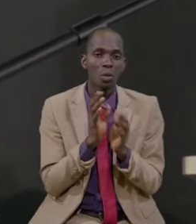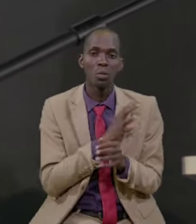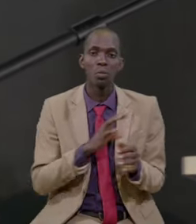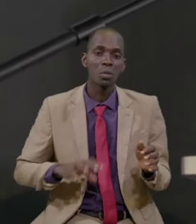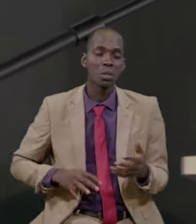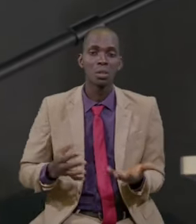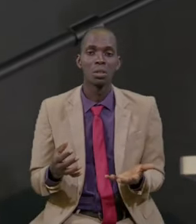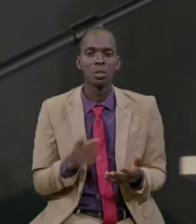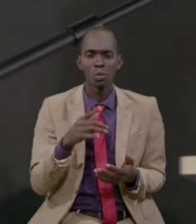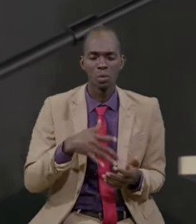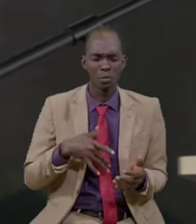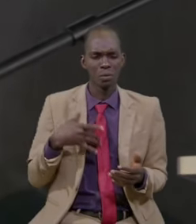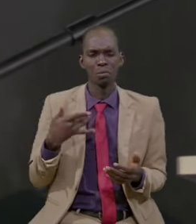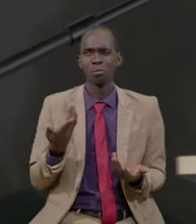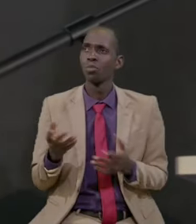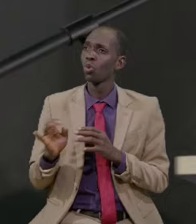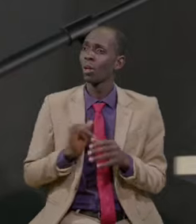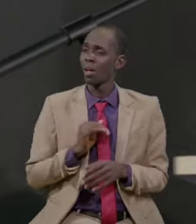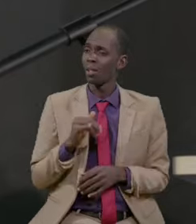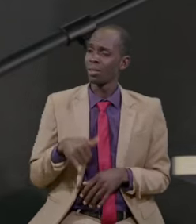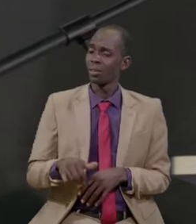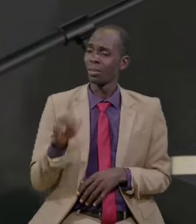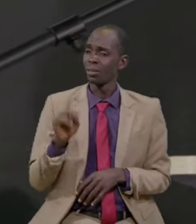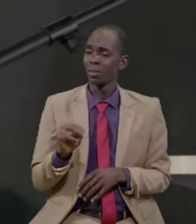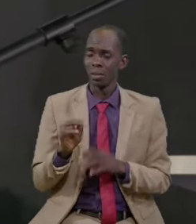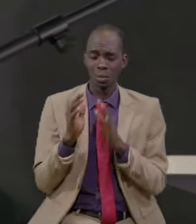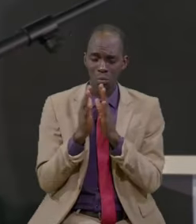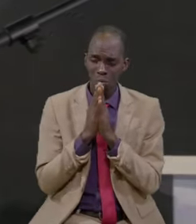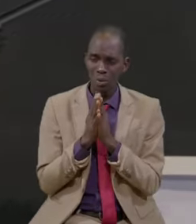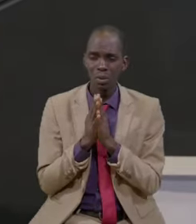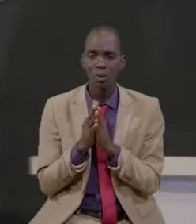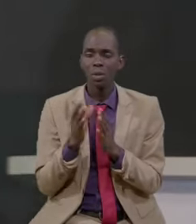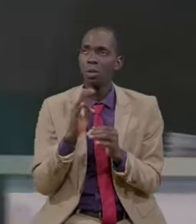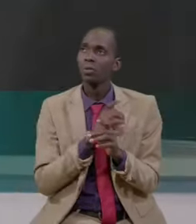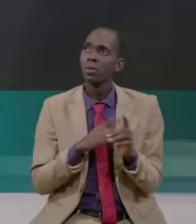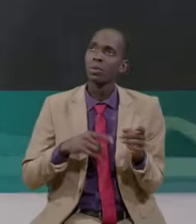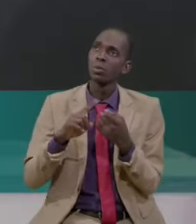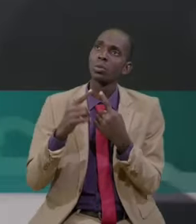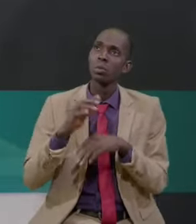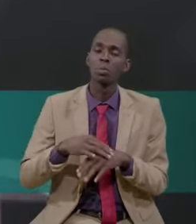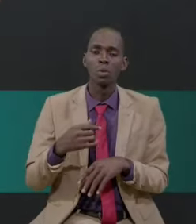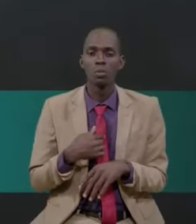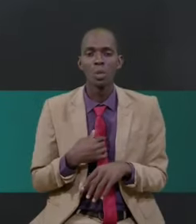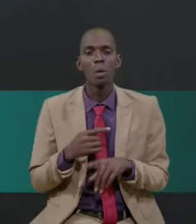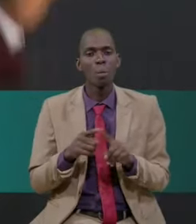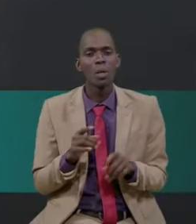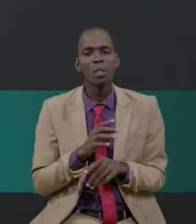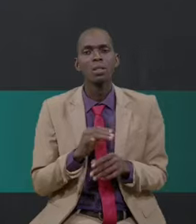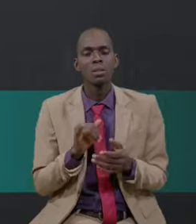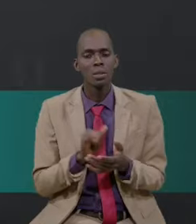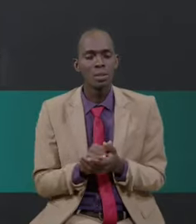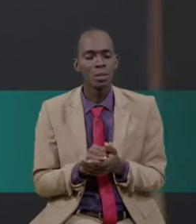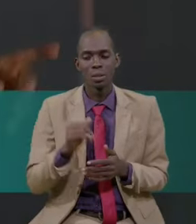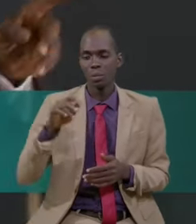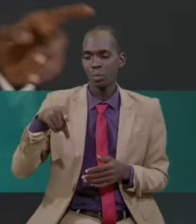la prière prophétique du Seigneur qui vient sur ta vie et dit, ah, je vais te suivre. Mais